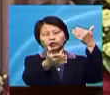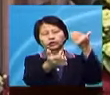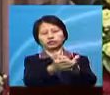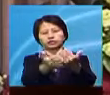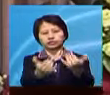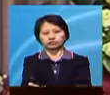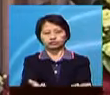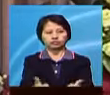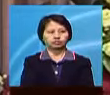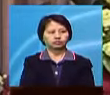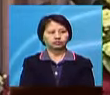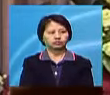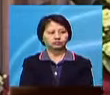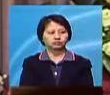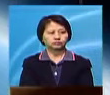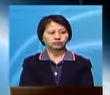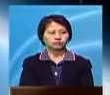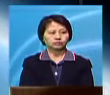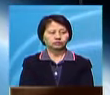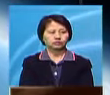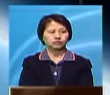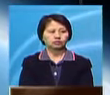sekarang.